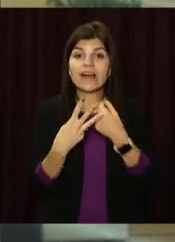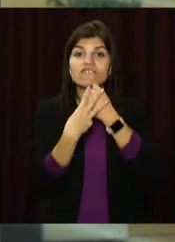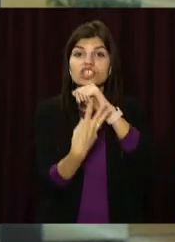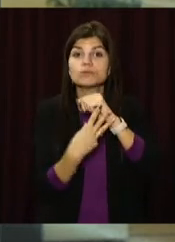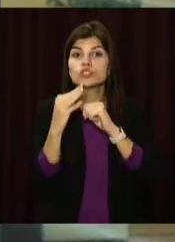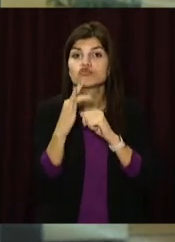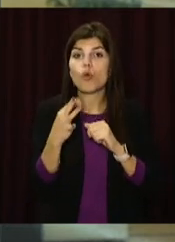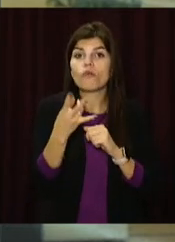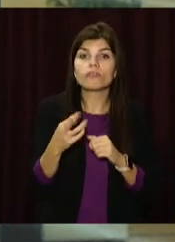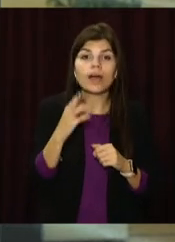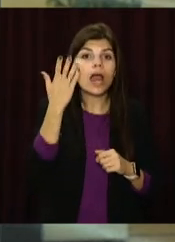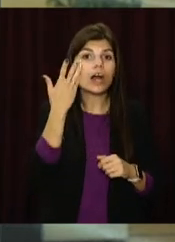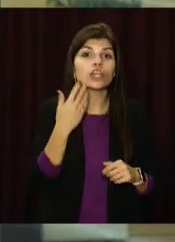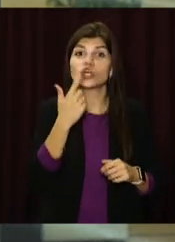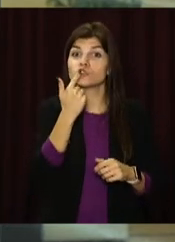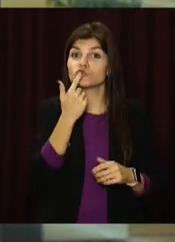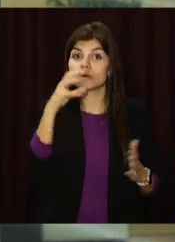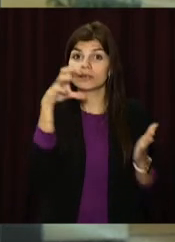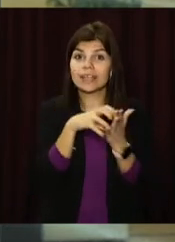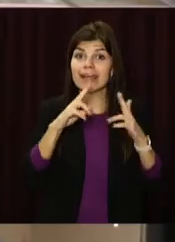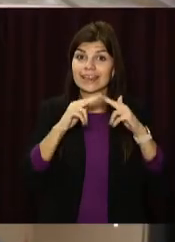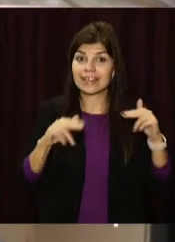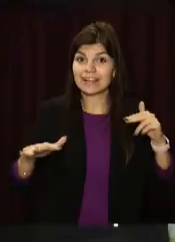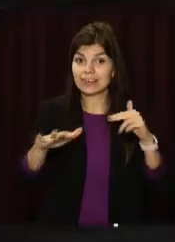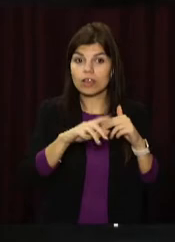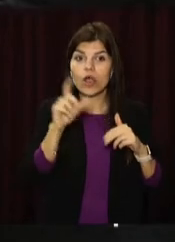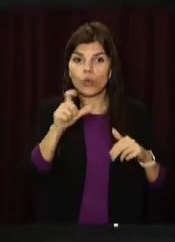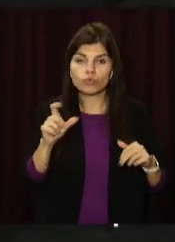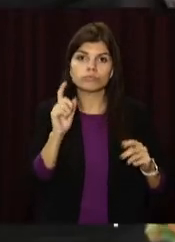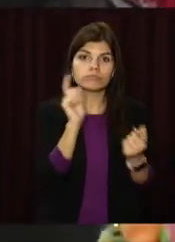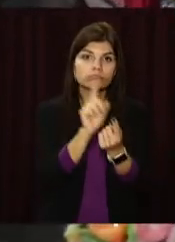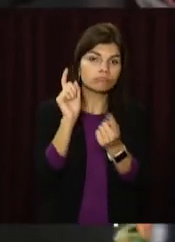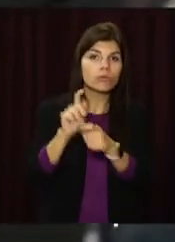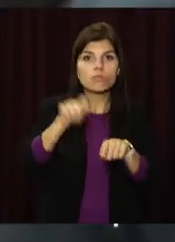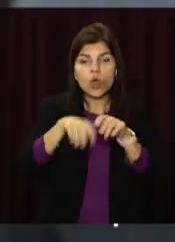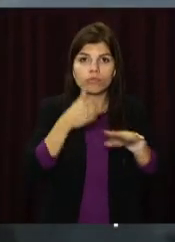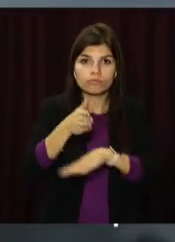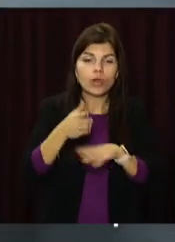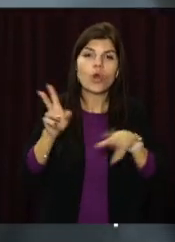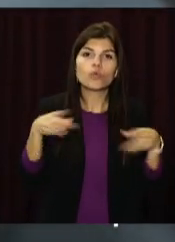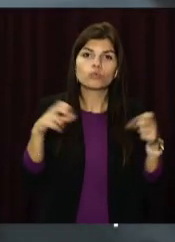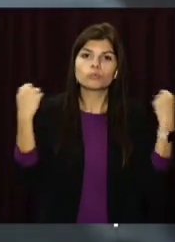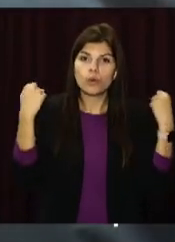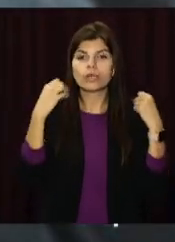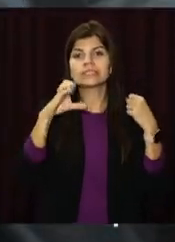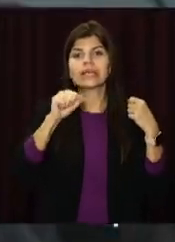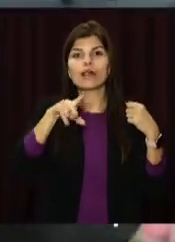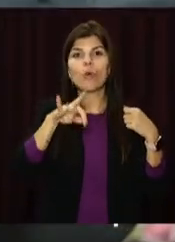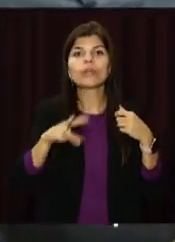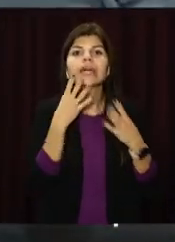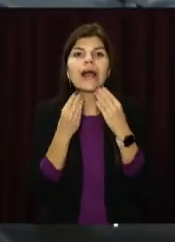18 жовтня, відколи регіон почервонів, мобільні групи перевіряють крамниці, спортивні клуби, кафе та салони